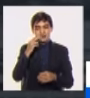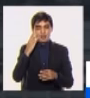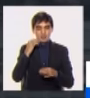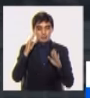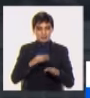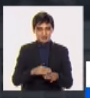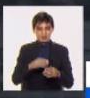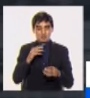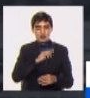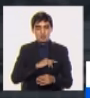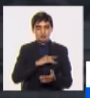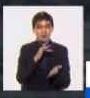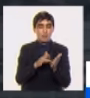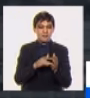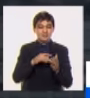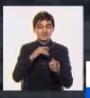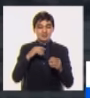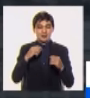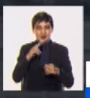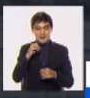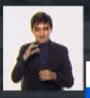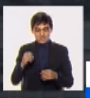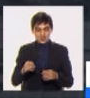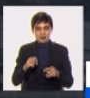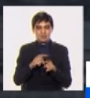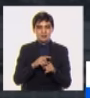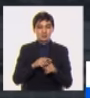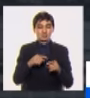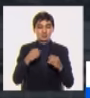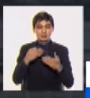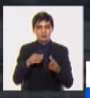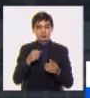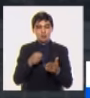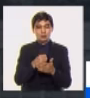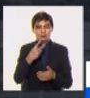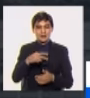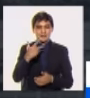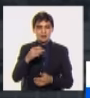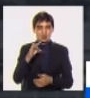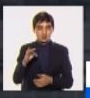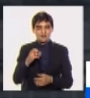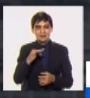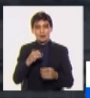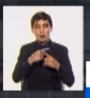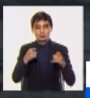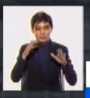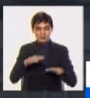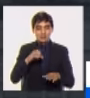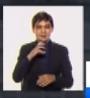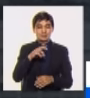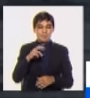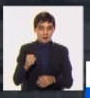заработать торговые центры кафе до 23 00 а также гостиниц и развлекательные центры спа